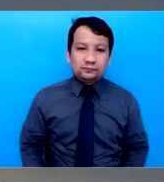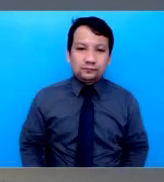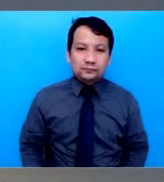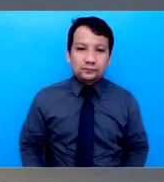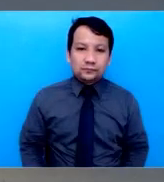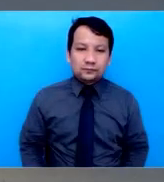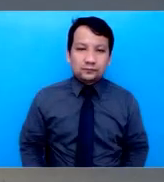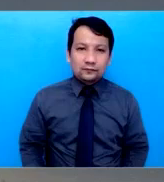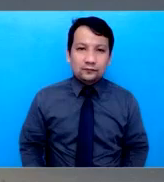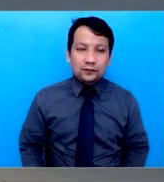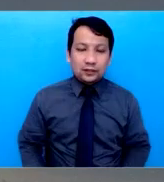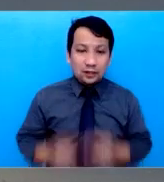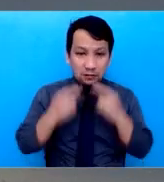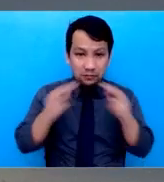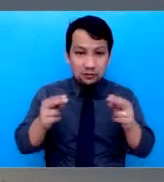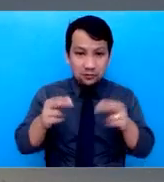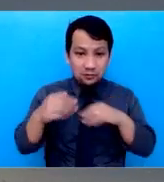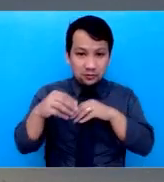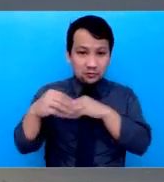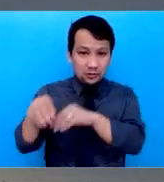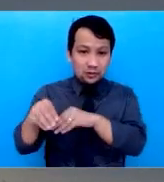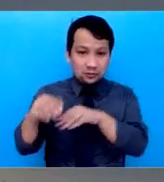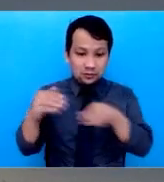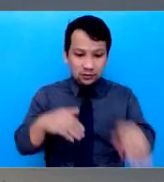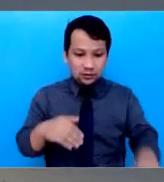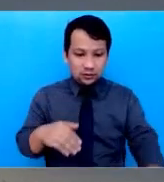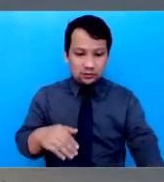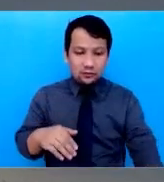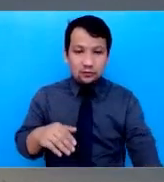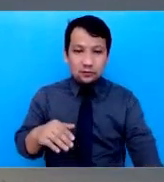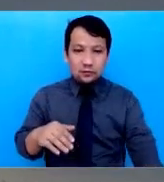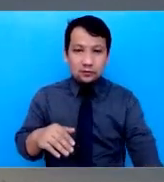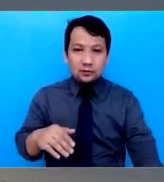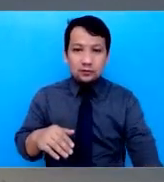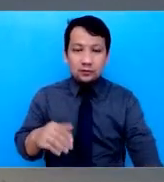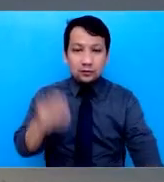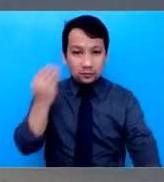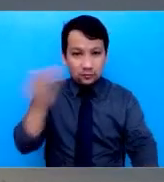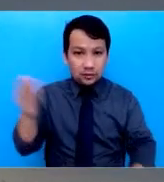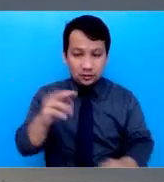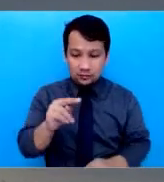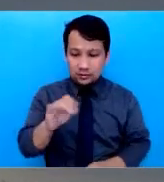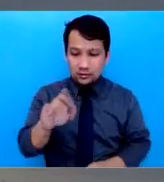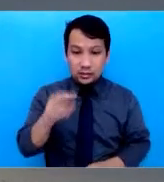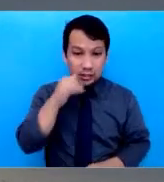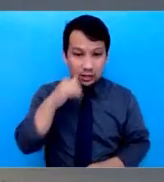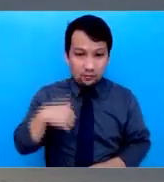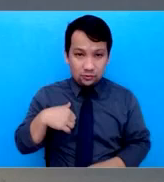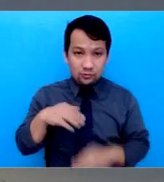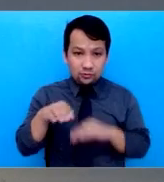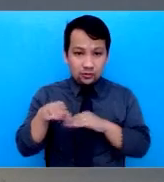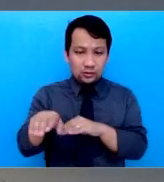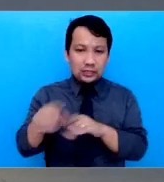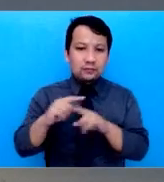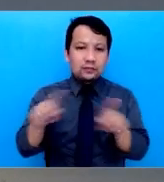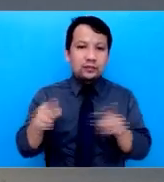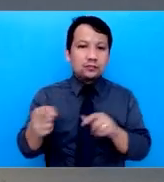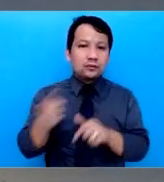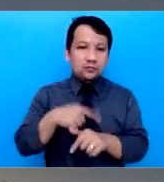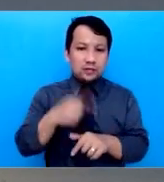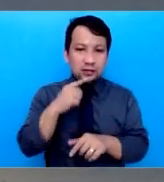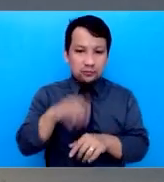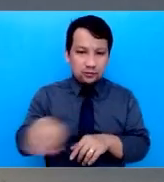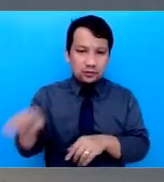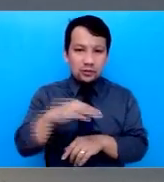isang mega caravan ang isinagawa ng tambalang Bongbong Marcos at Sara Duterte sa Metro Manila kahapon. Pero di gaya ng naunang ikot sa Commonwealth